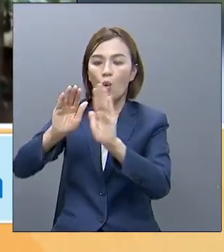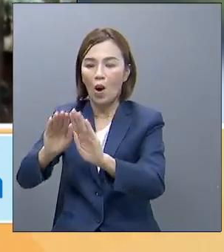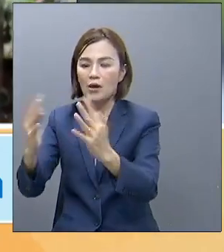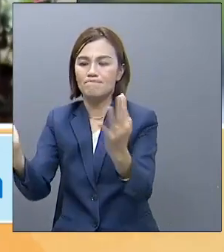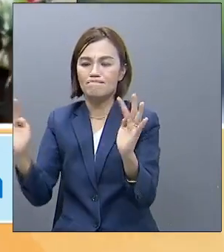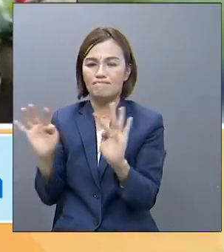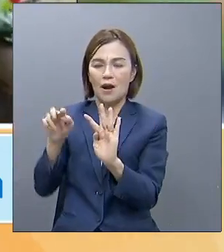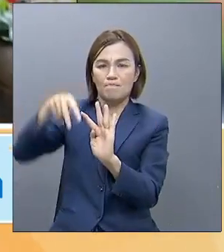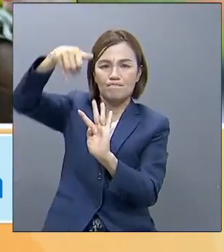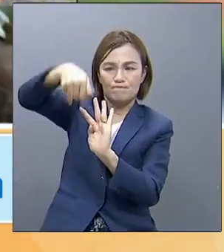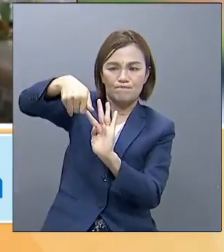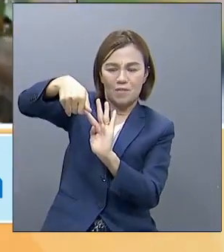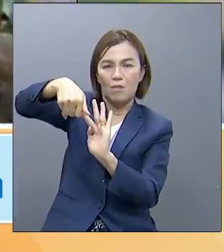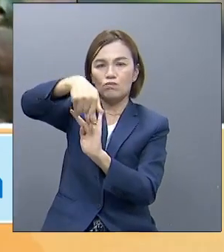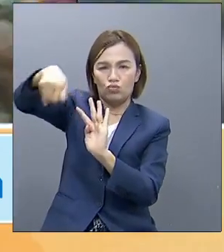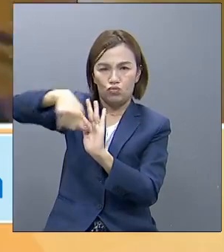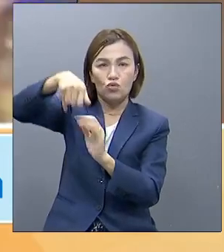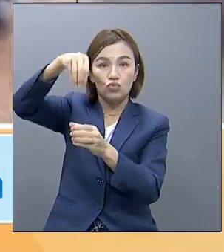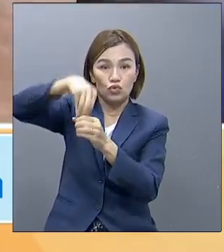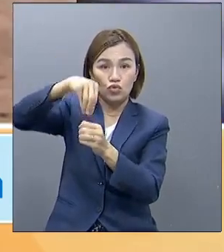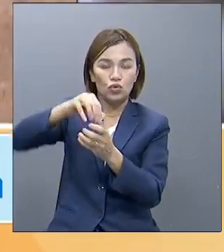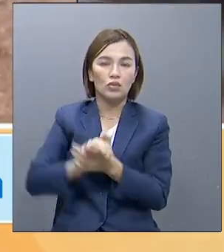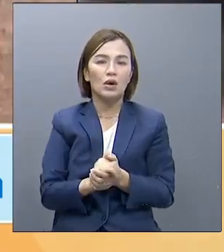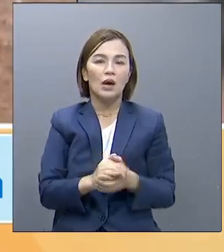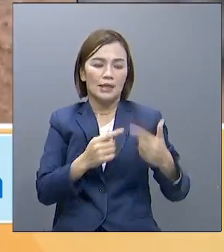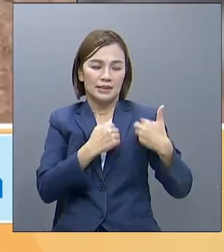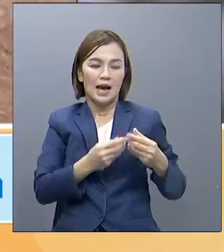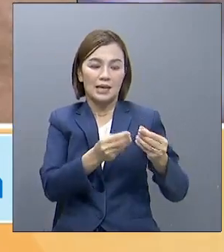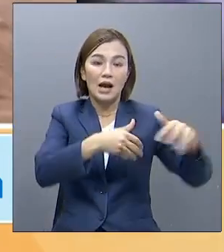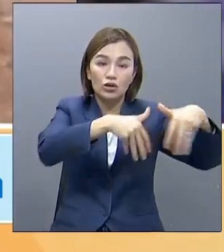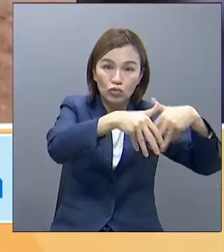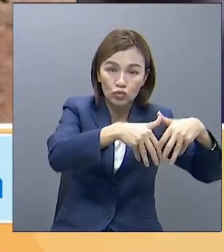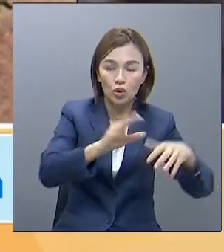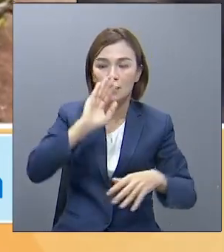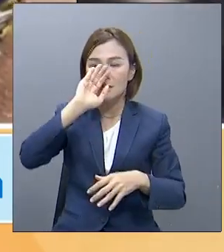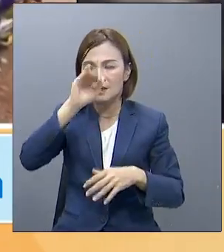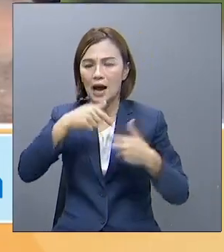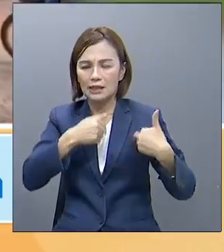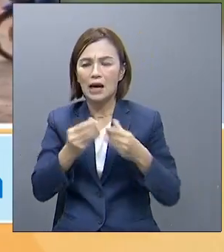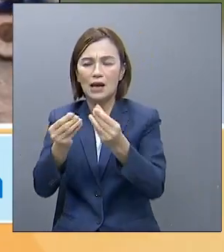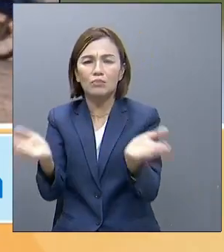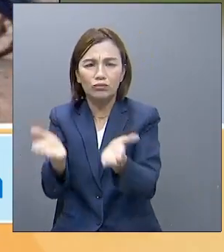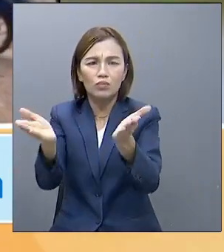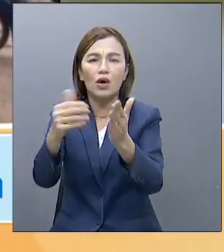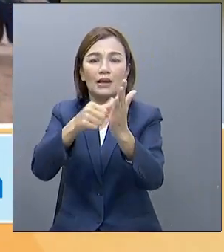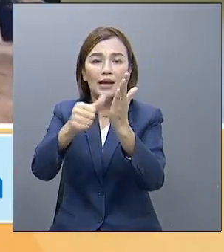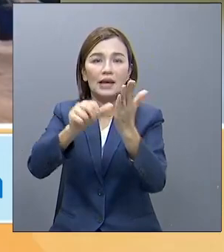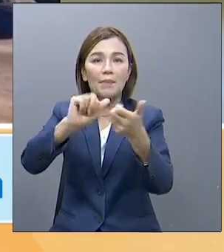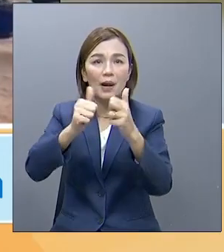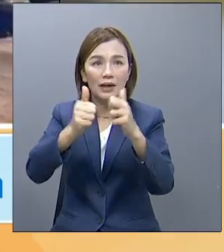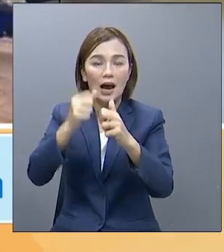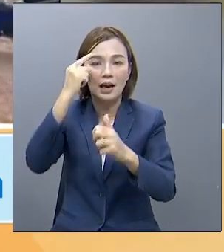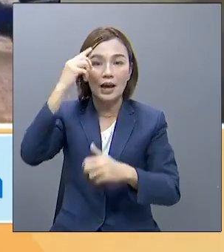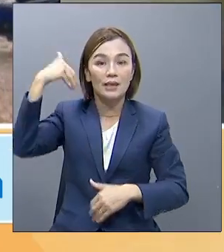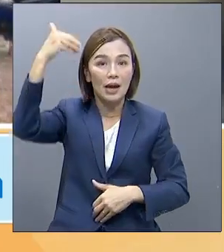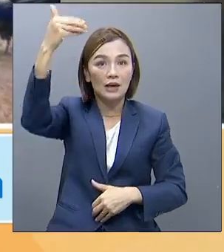ทั้งเจ้าหน้าที่ทั้งประชาชนที่อยู่ในพื้นที่นะคะหวังว่าเรื่องนี้จะได้รับการแก้ไขปัญหาแล้วก็หาทางออกนะคะ